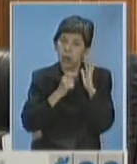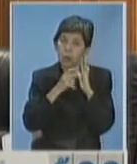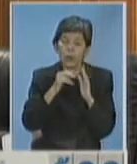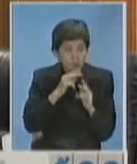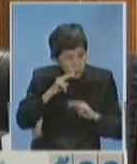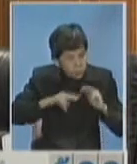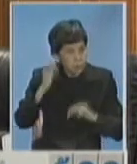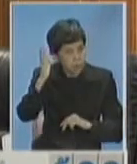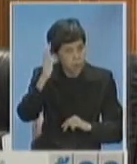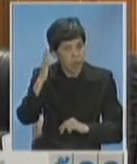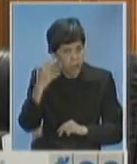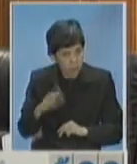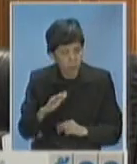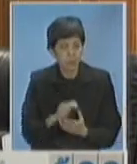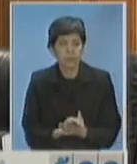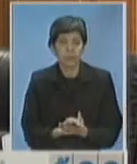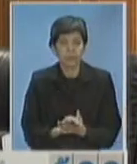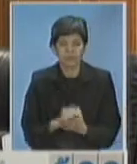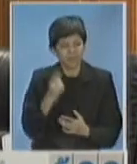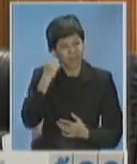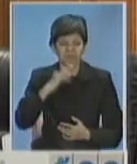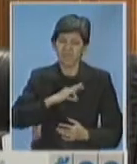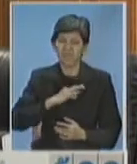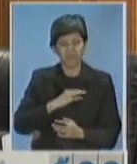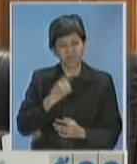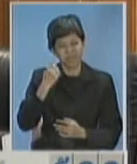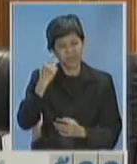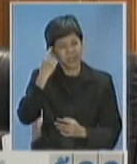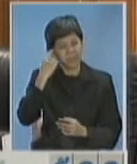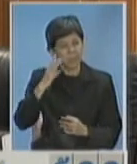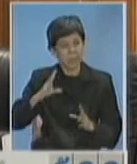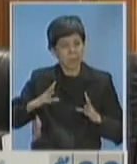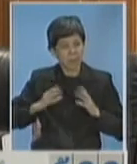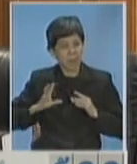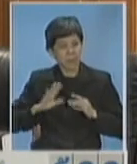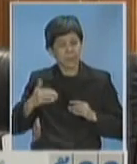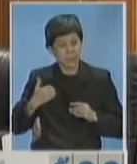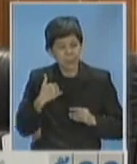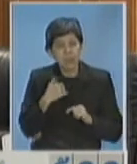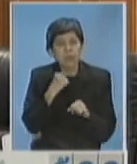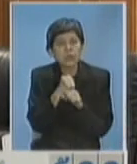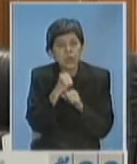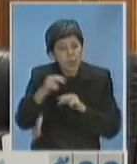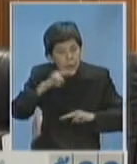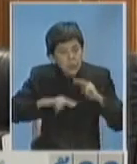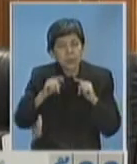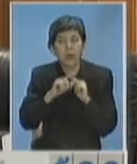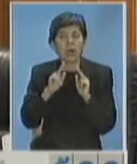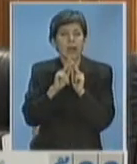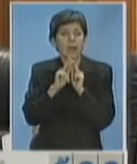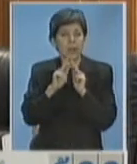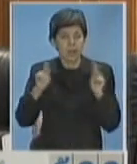อบอภิปรายนะครับว่าไม่เห็นด้วยไม่เห็นด้วยไม่เห็นด้วยนะนั่นก็คือหลักการของการพิจารณาของกรรมาธิ